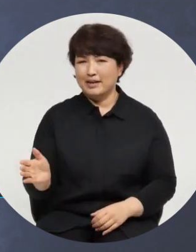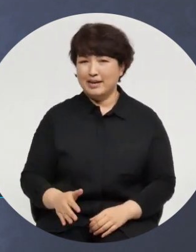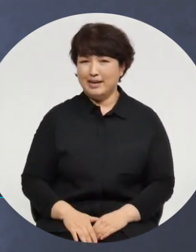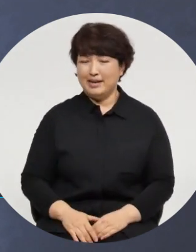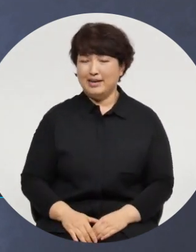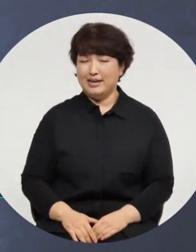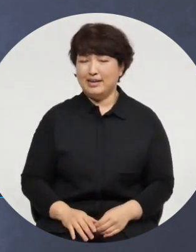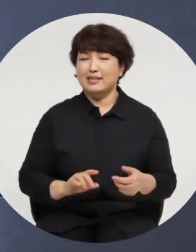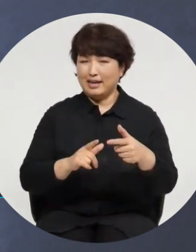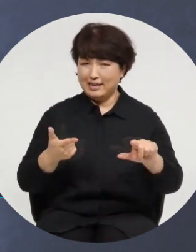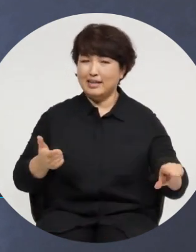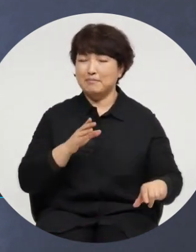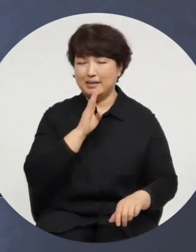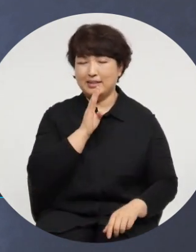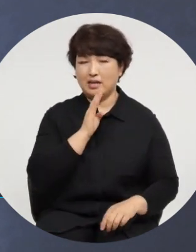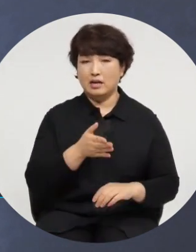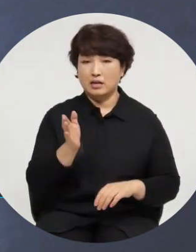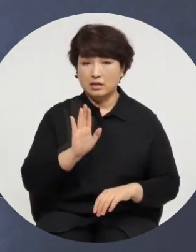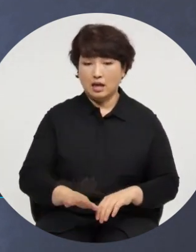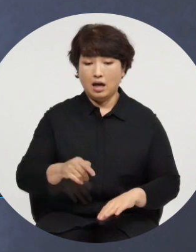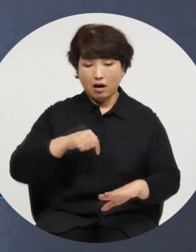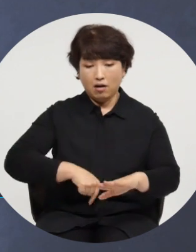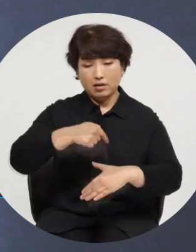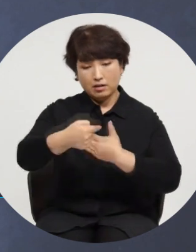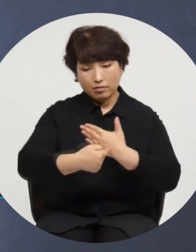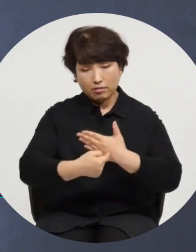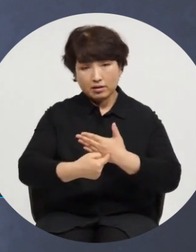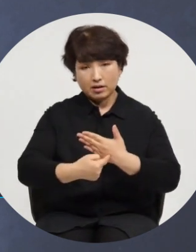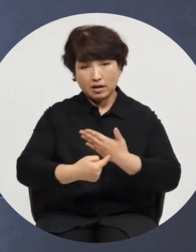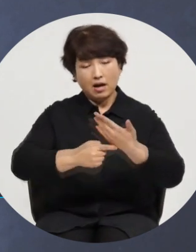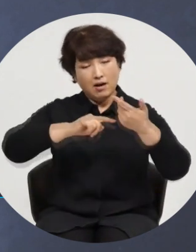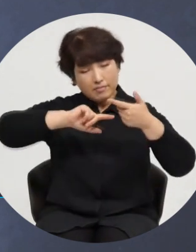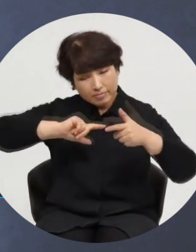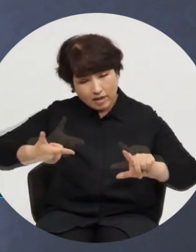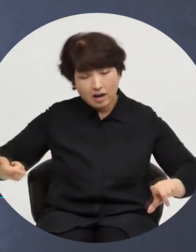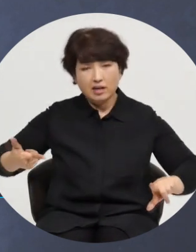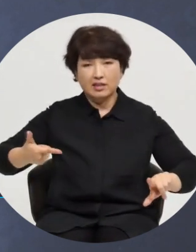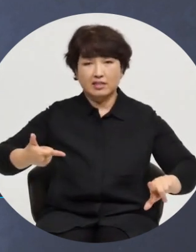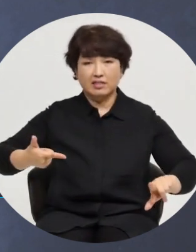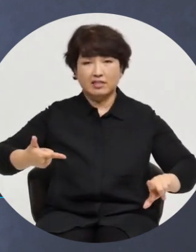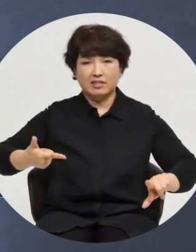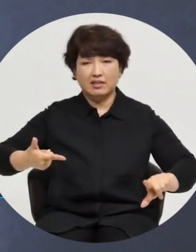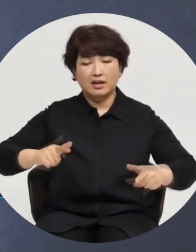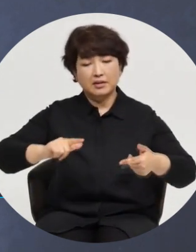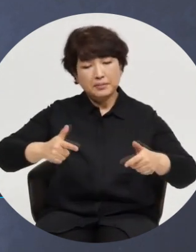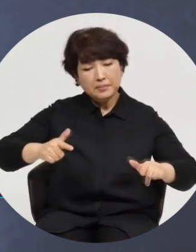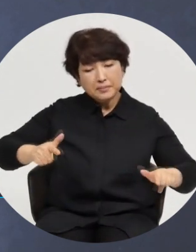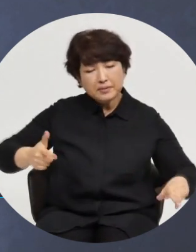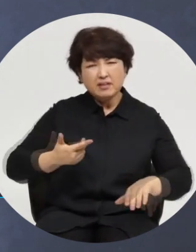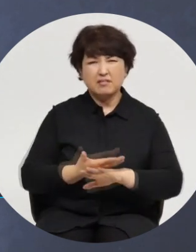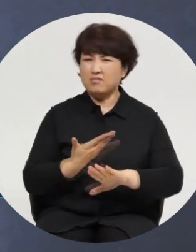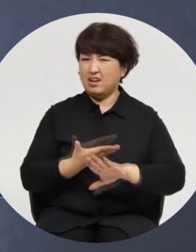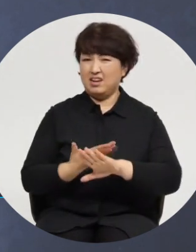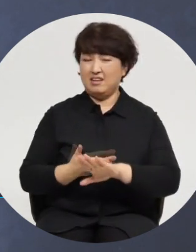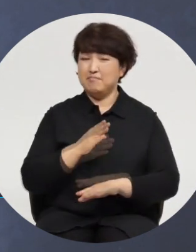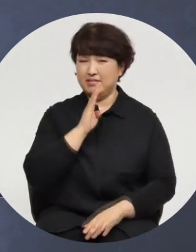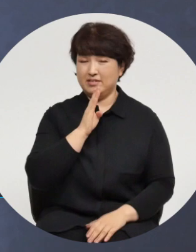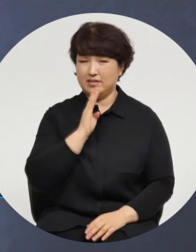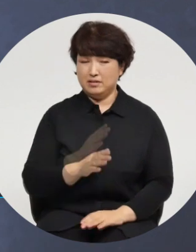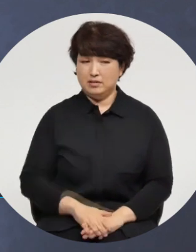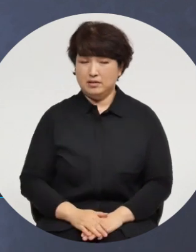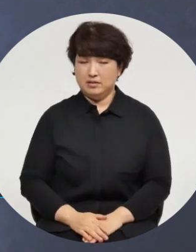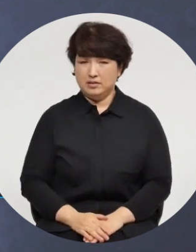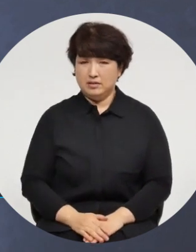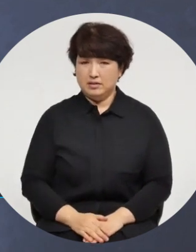아무도 없습니다 점검은 다른데 겉과 속이 너무 다르다 이게 문제지 다